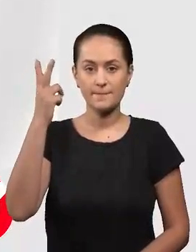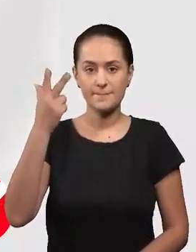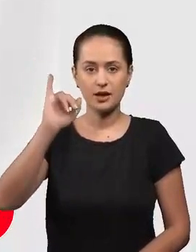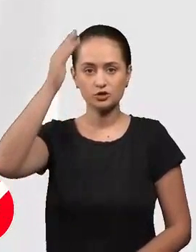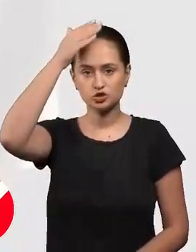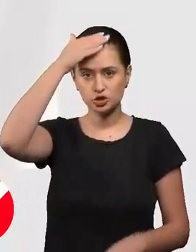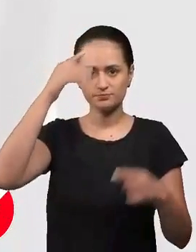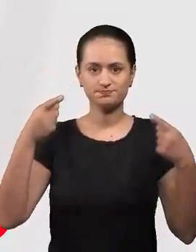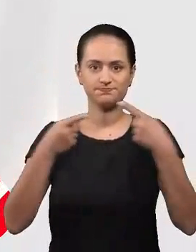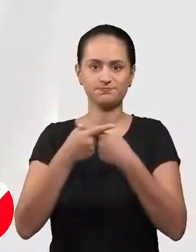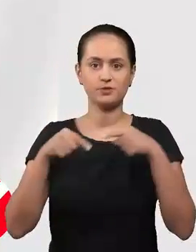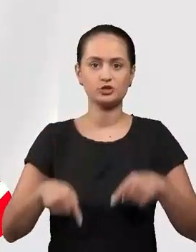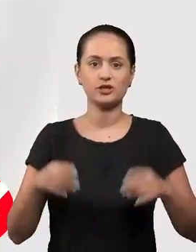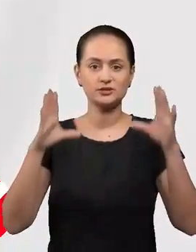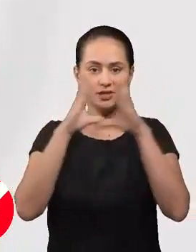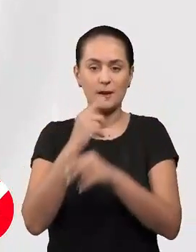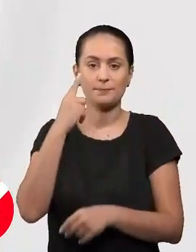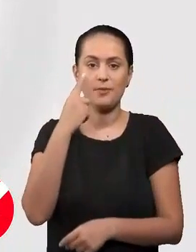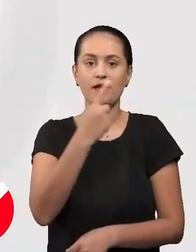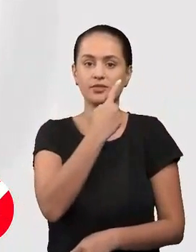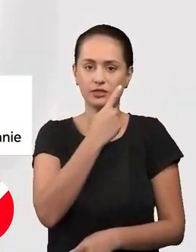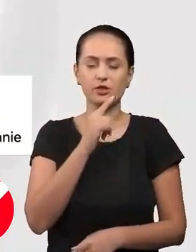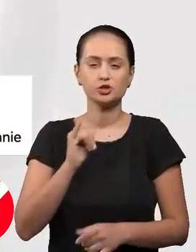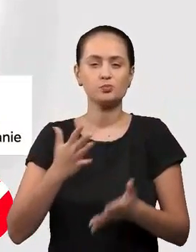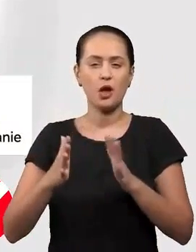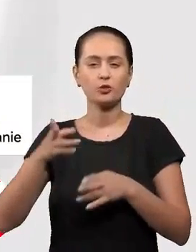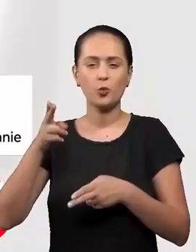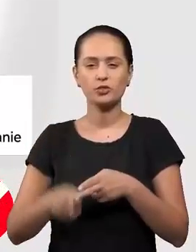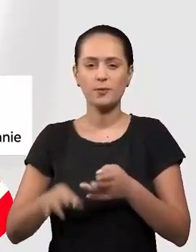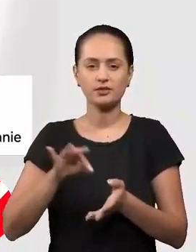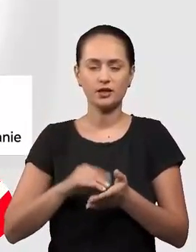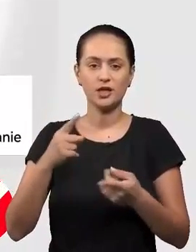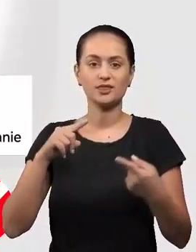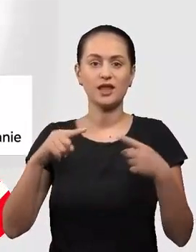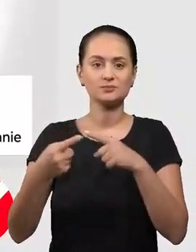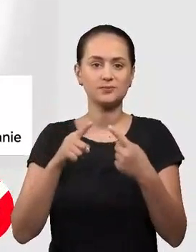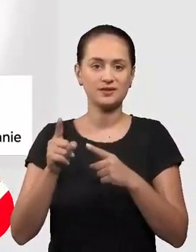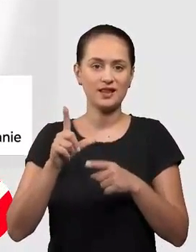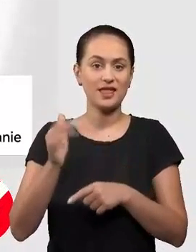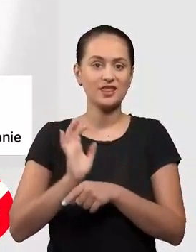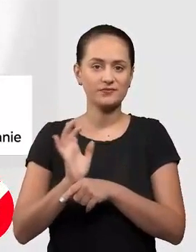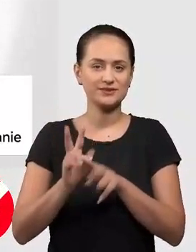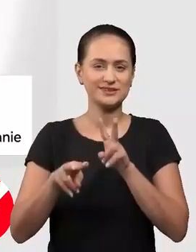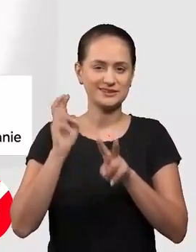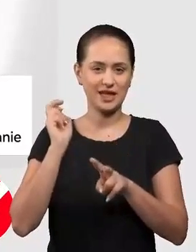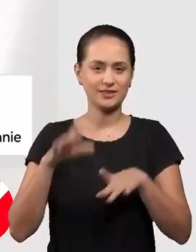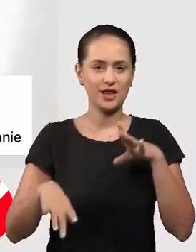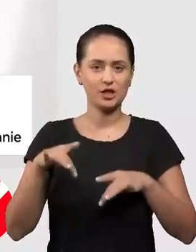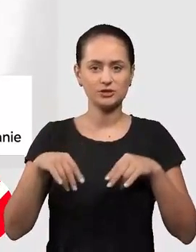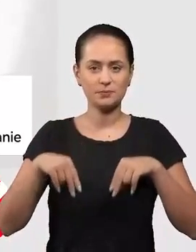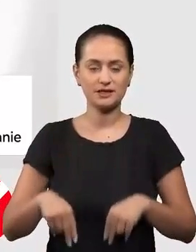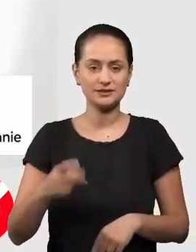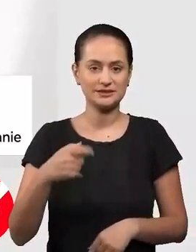Kamala Harris și Donald Trump se confruntă în această seară pentru prima și probabil pentru ultima dată într-o dezbatere televizată înaintea